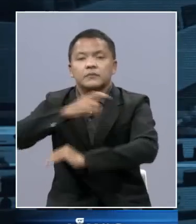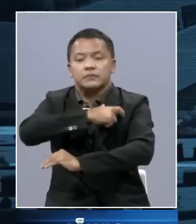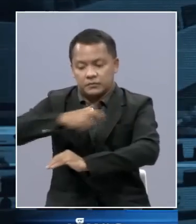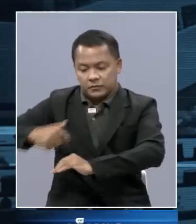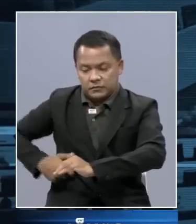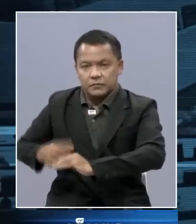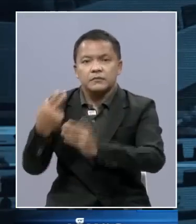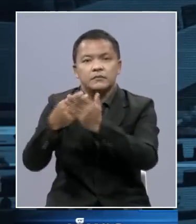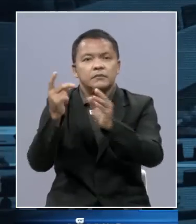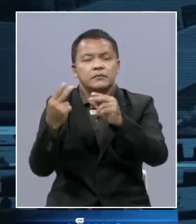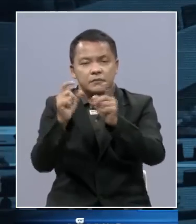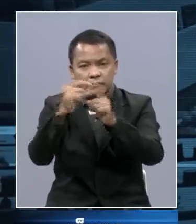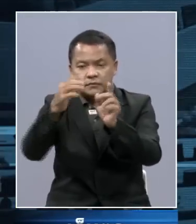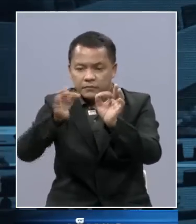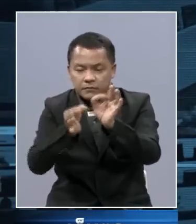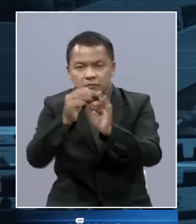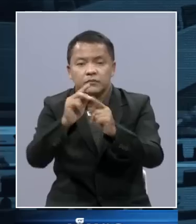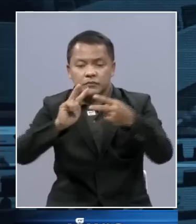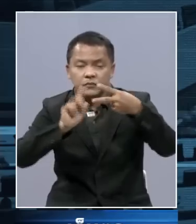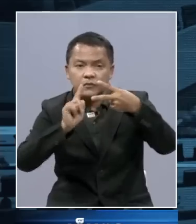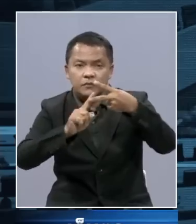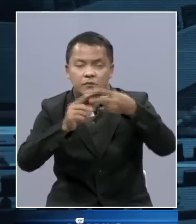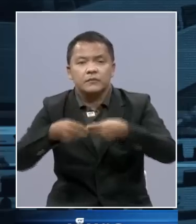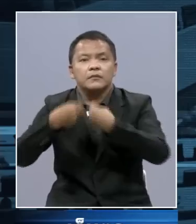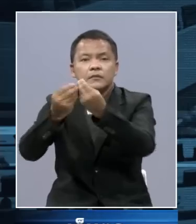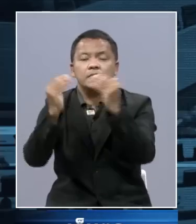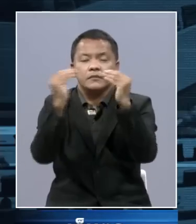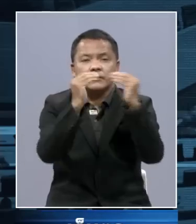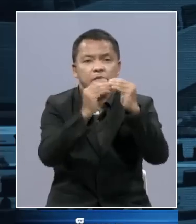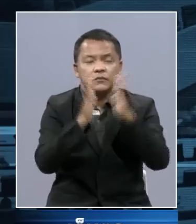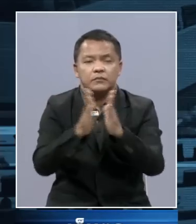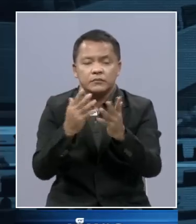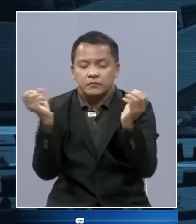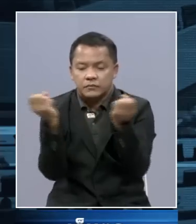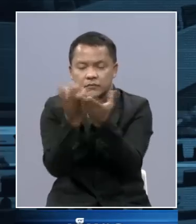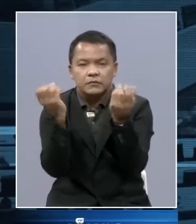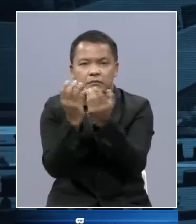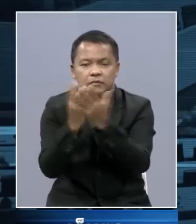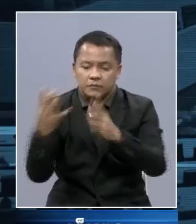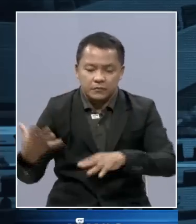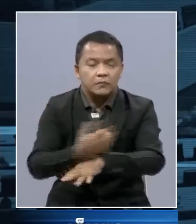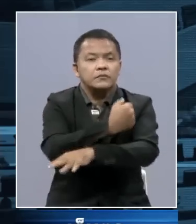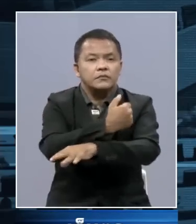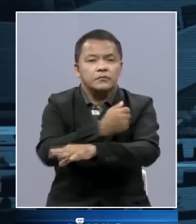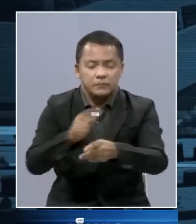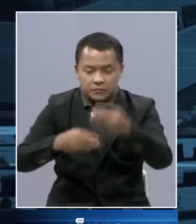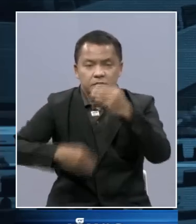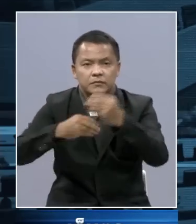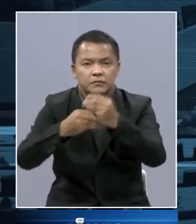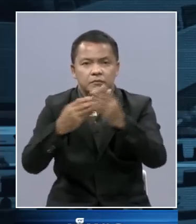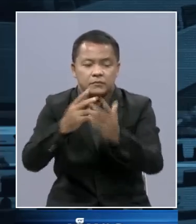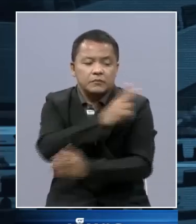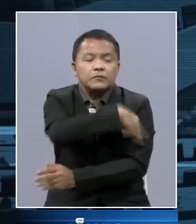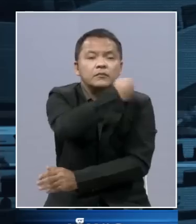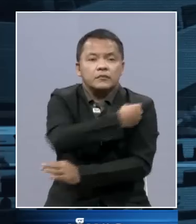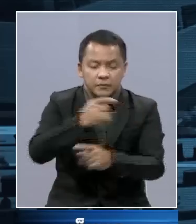มีการตัดเนื้อหาข้อ2เรื่องการคืนความยุติธรรมผู้ที่ได้รับผลกระทบจากการรัฐประหารเพิ่มเรื่องสาธารณสุขแล้ว